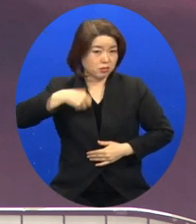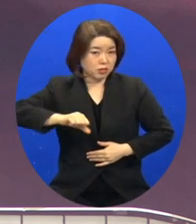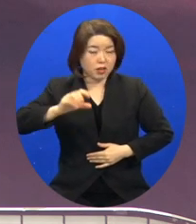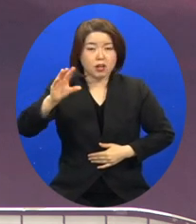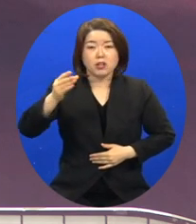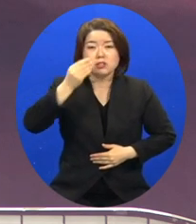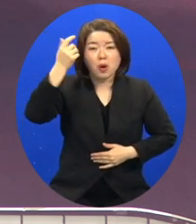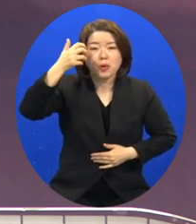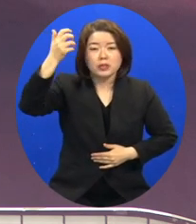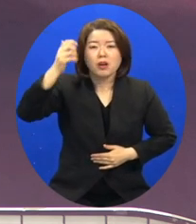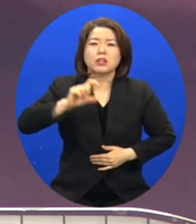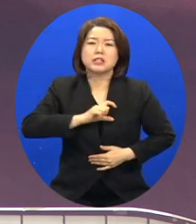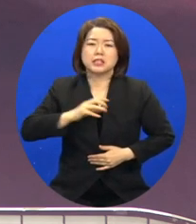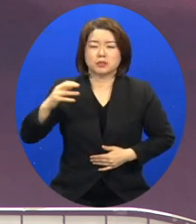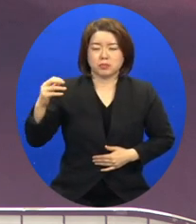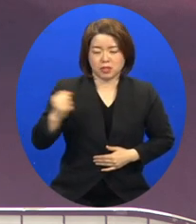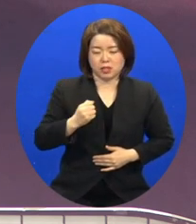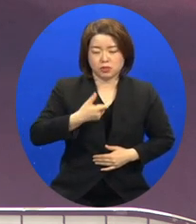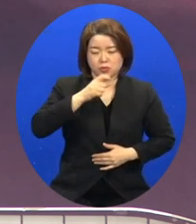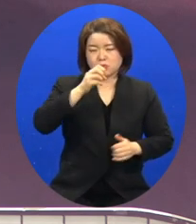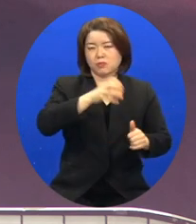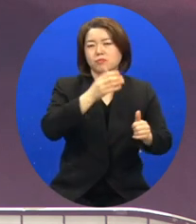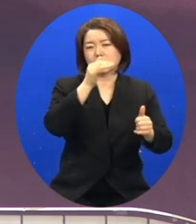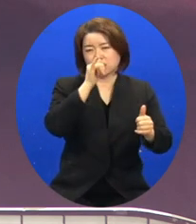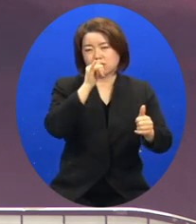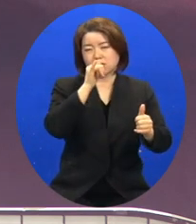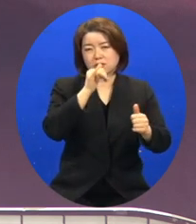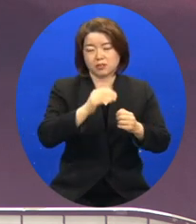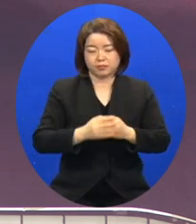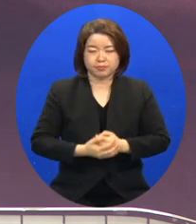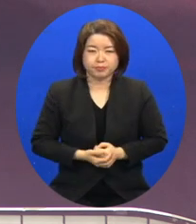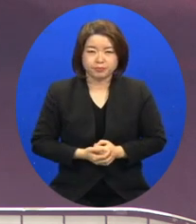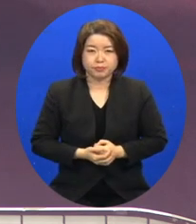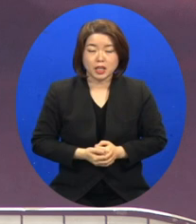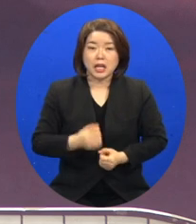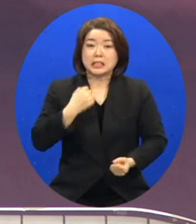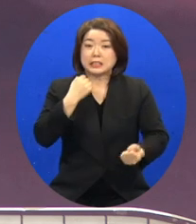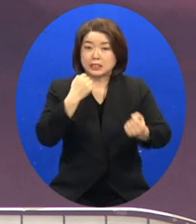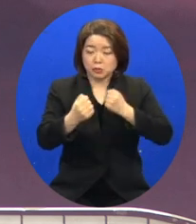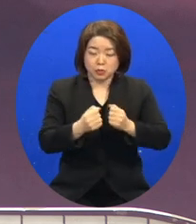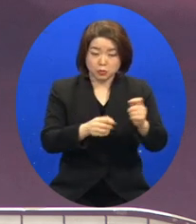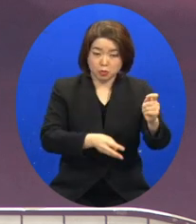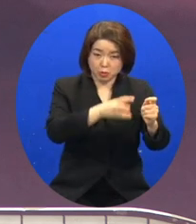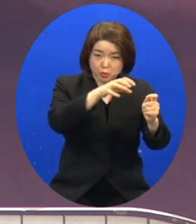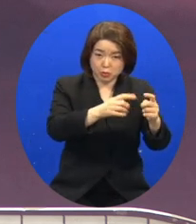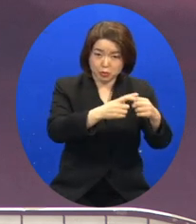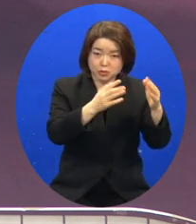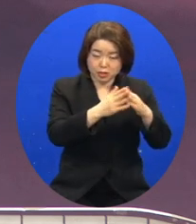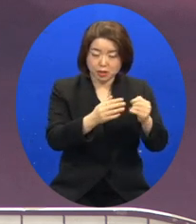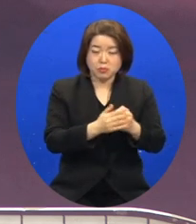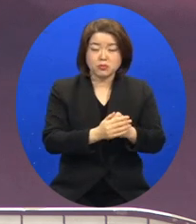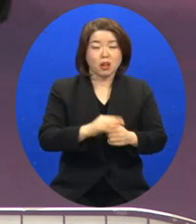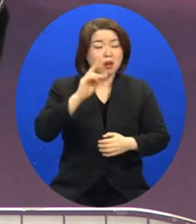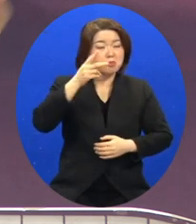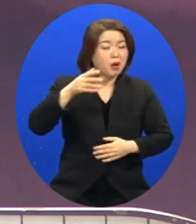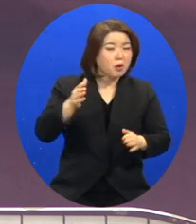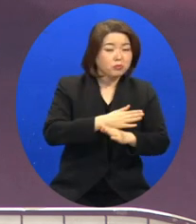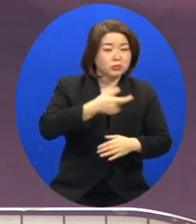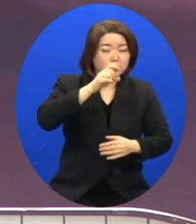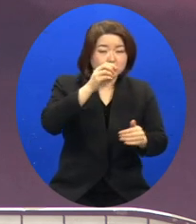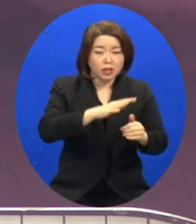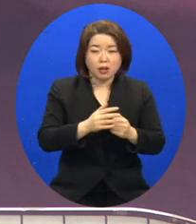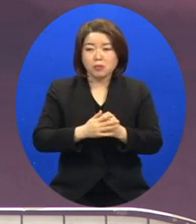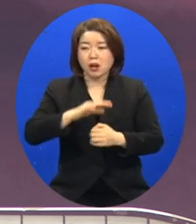거에요 고린도 교회는 그럼에도 불구하고 나는 바울에게 세례 받았다 아볼로 에게 세례 받아 따라 4개 바 에게 세례를